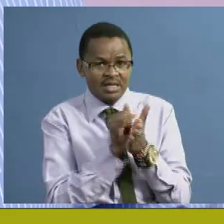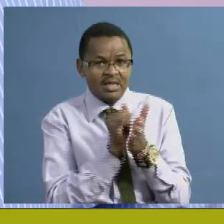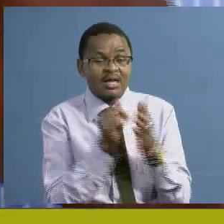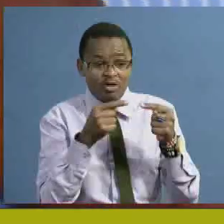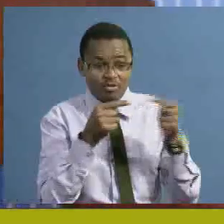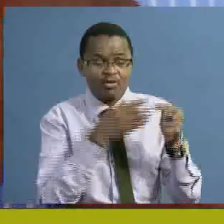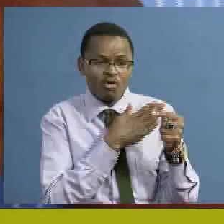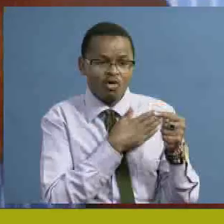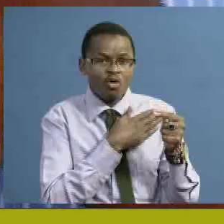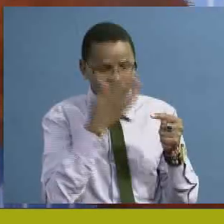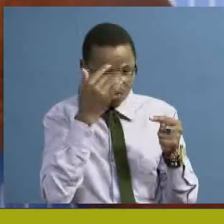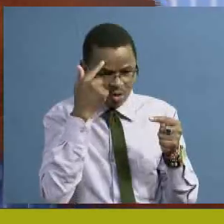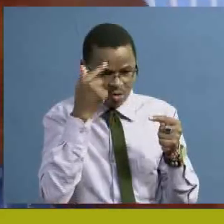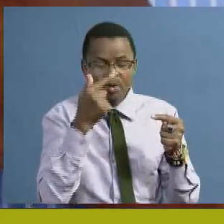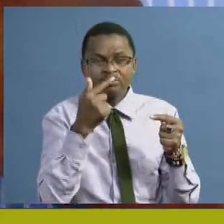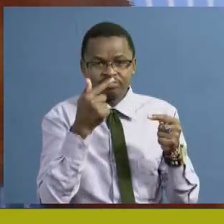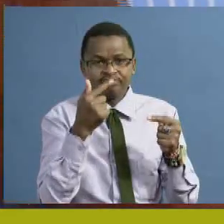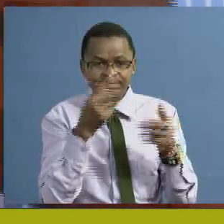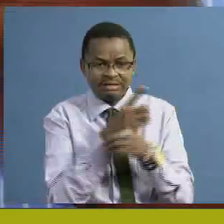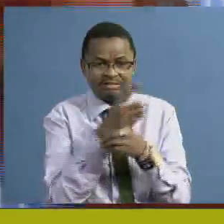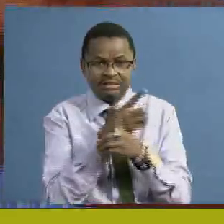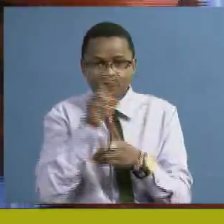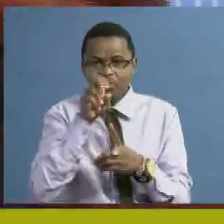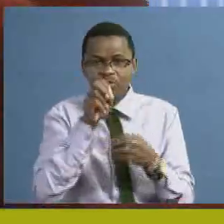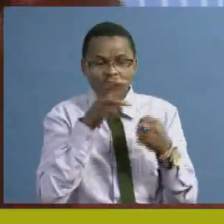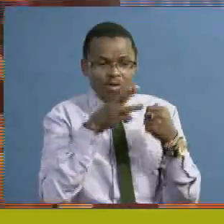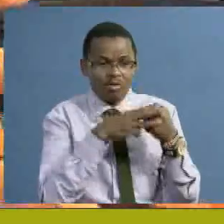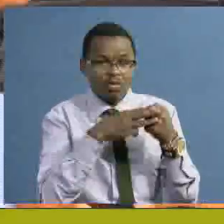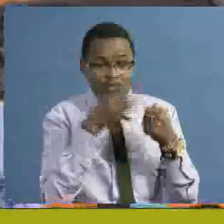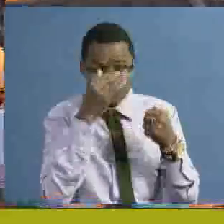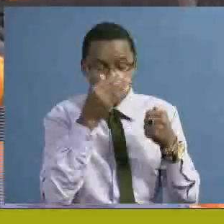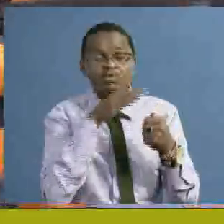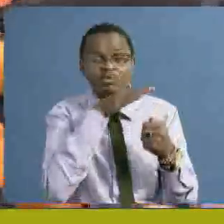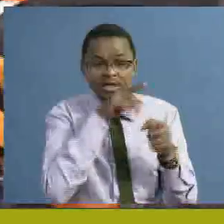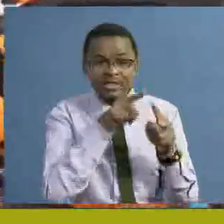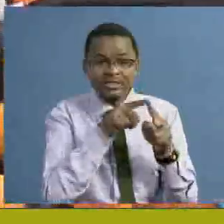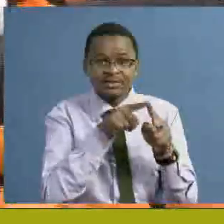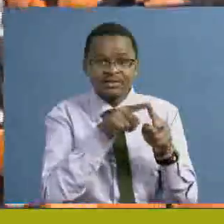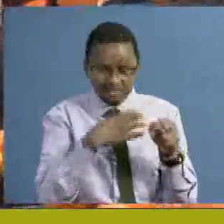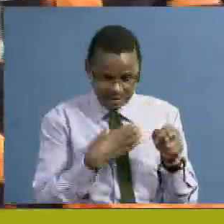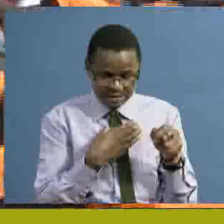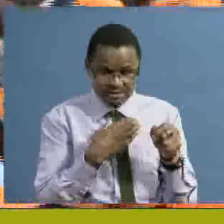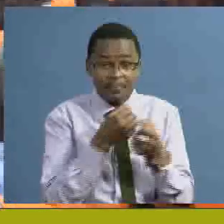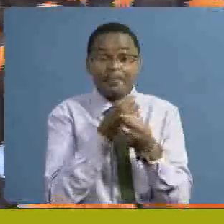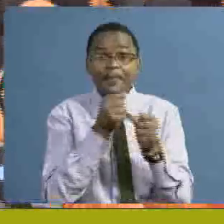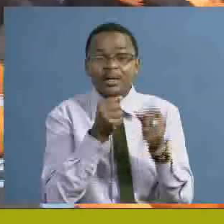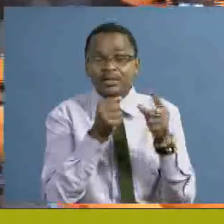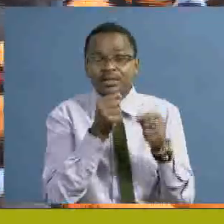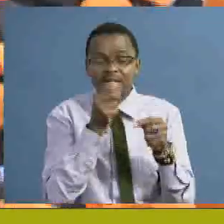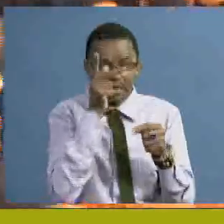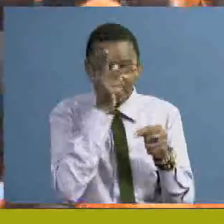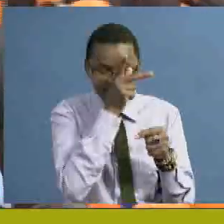upinzani, kwa kuwa tofauti na mwaka wa 2008 kati ya Odinga na rais mstaafu Mwai Kibaki, mwafaka